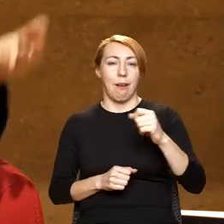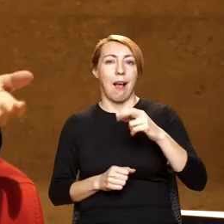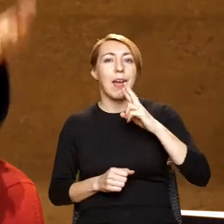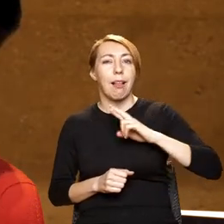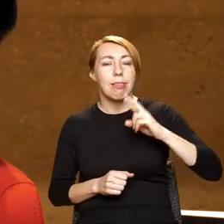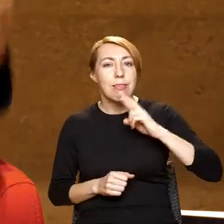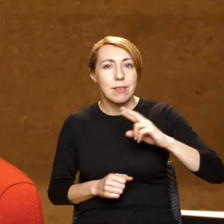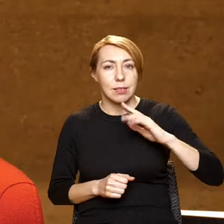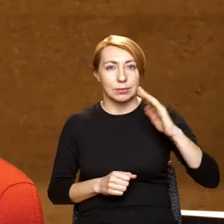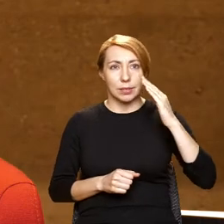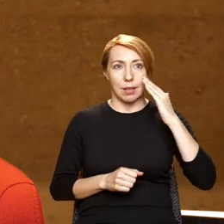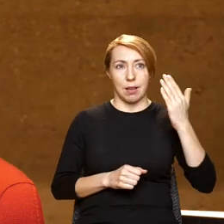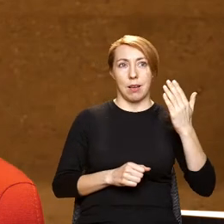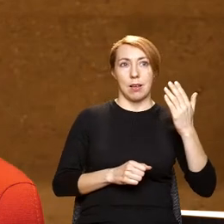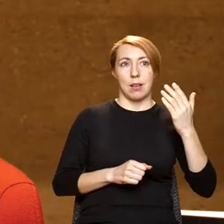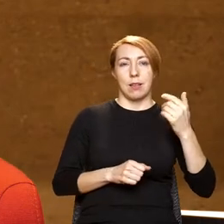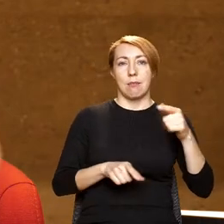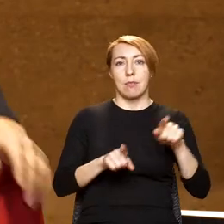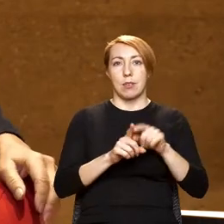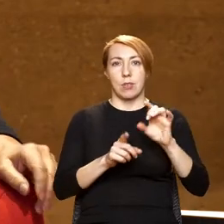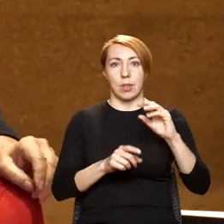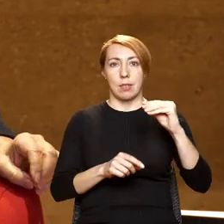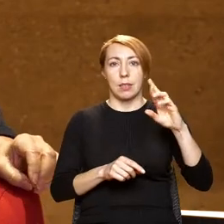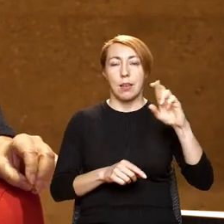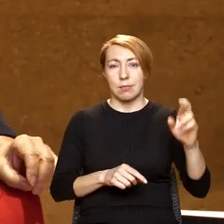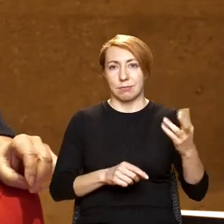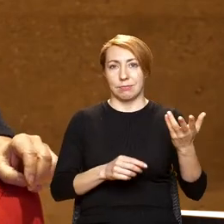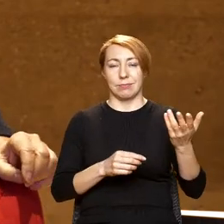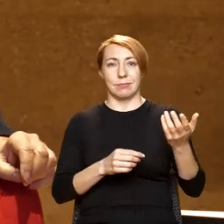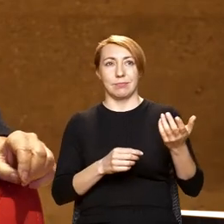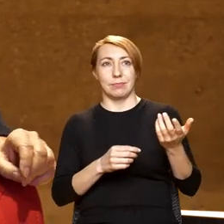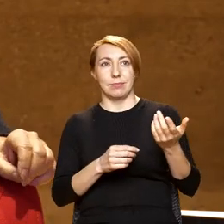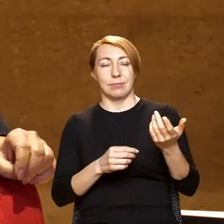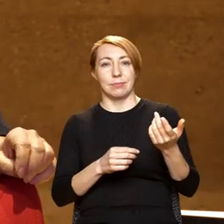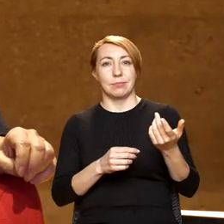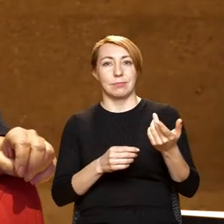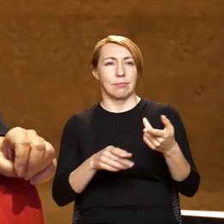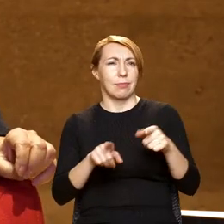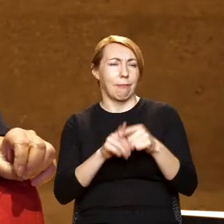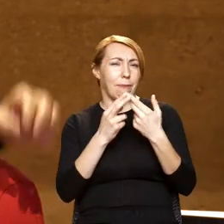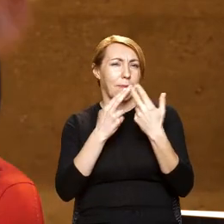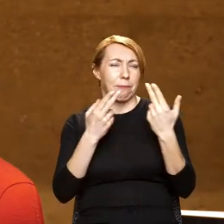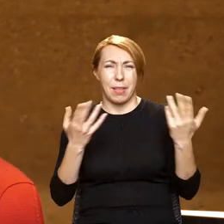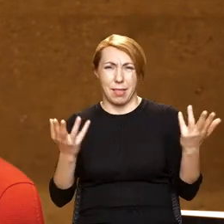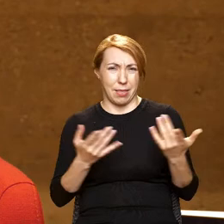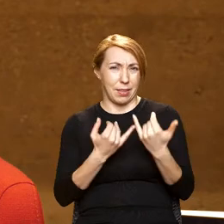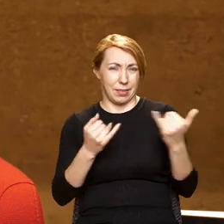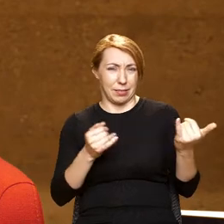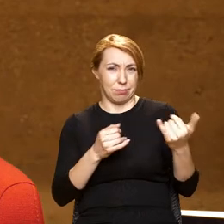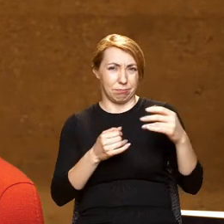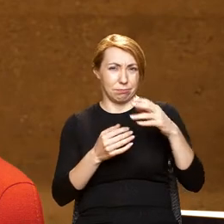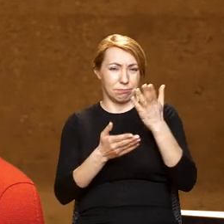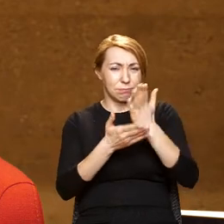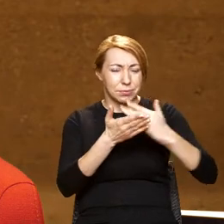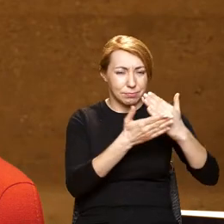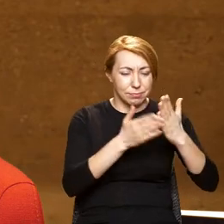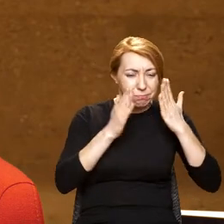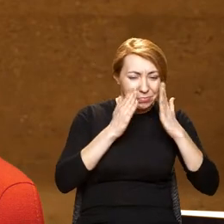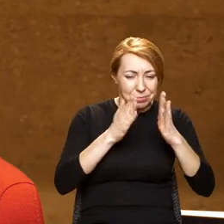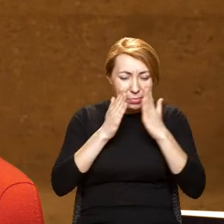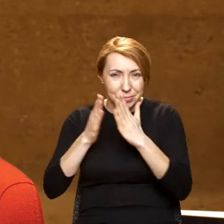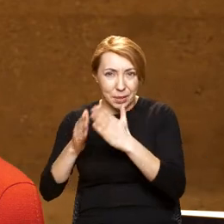religioznawstwo, gender, tak jak tutaj padło, prawda, i jeszcze wiele innych dziedzin. Oczywiście to były